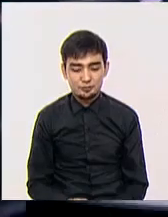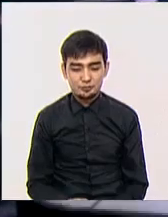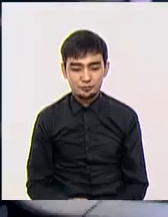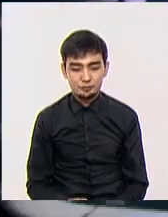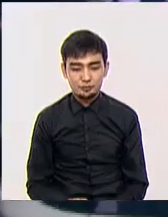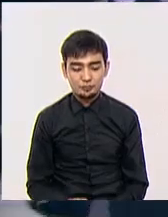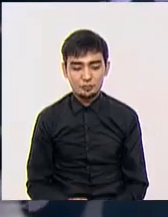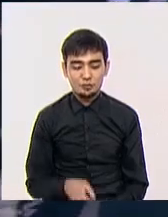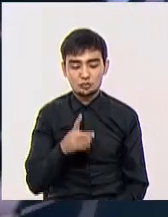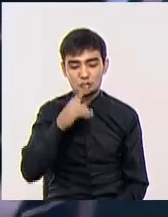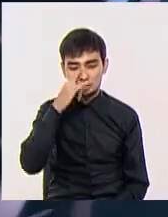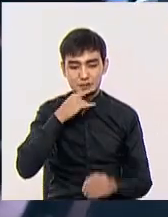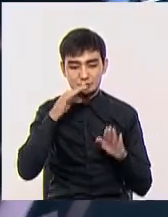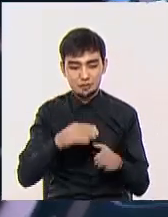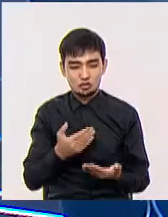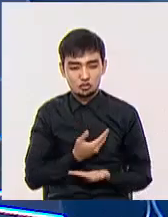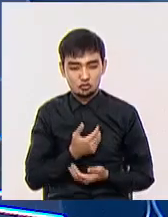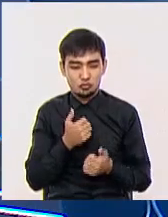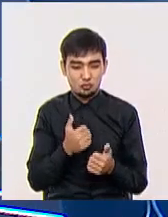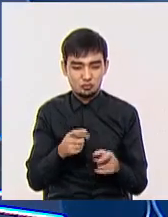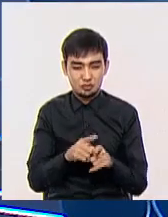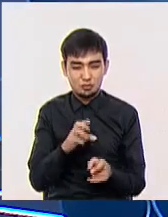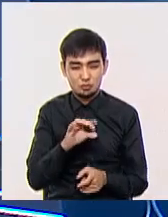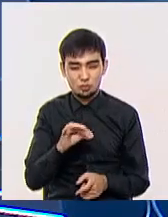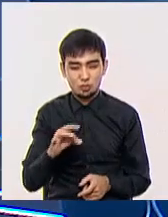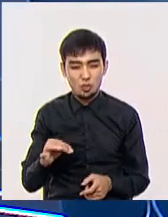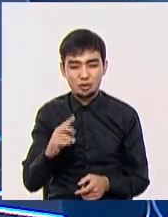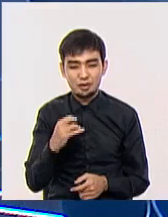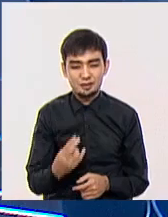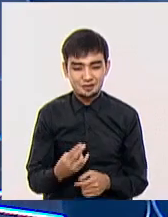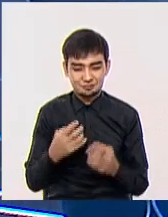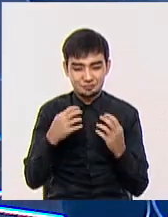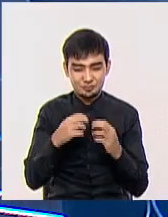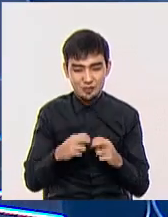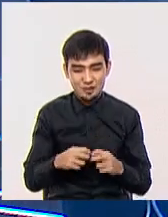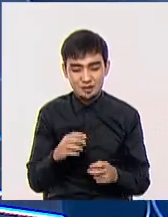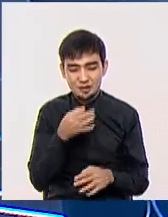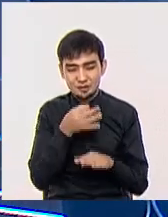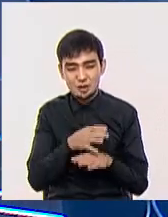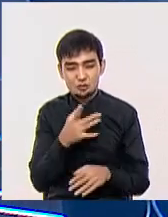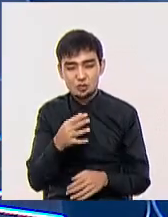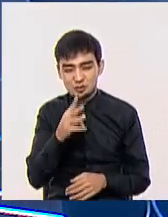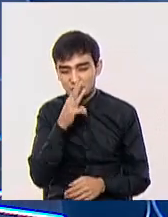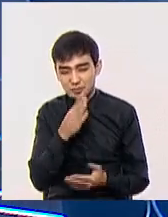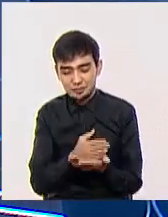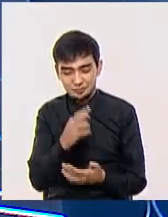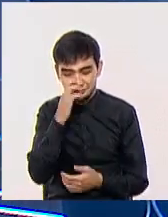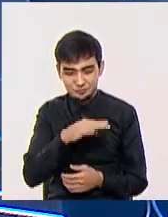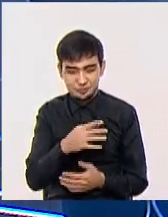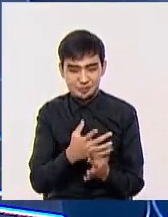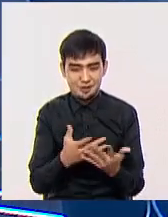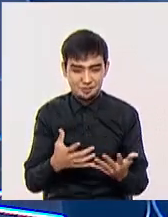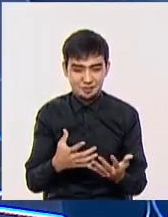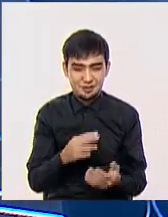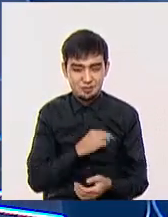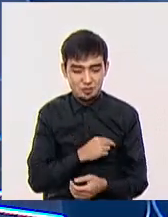кому в казахстане жить хорошо в бюро национальной статистики рассказали о том сколько зарабатывают наши граждане в разных